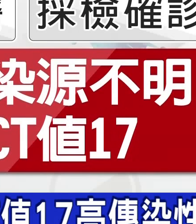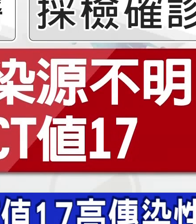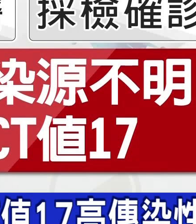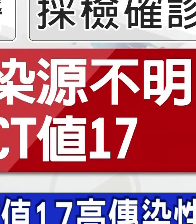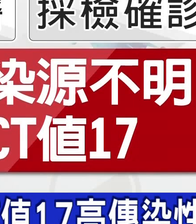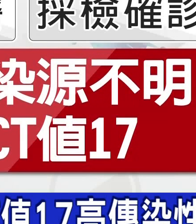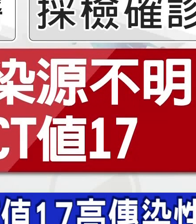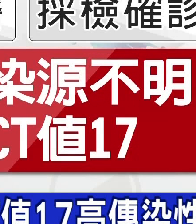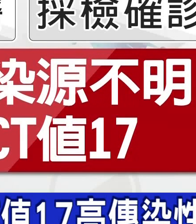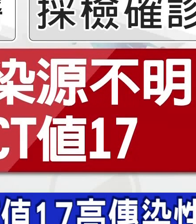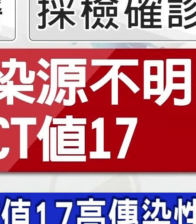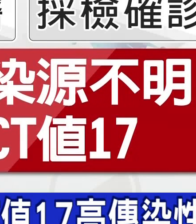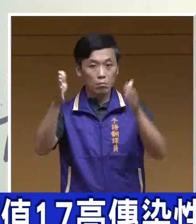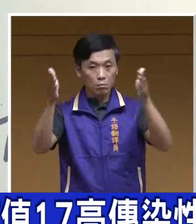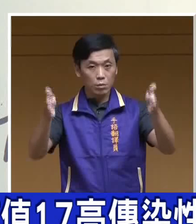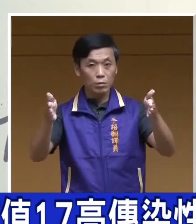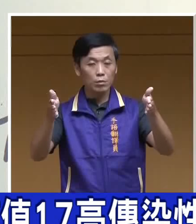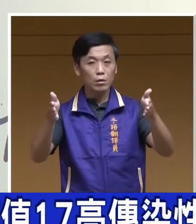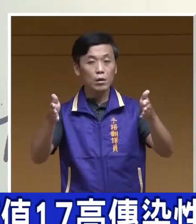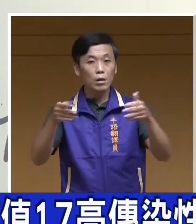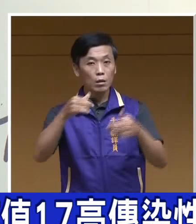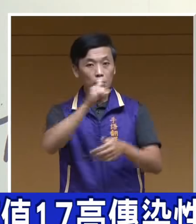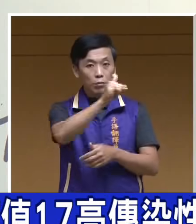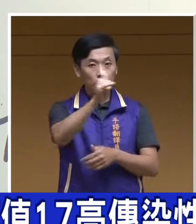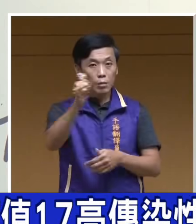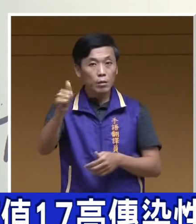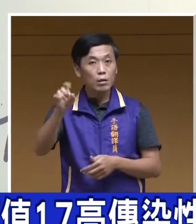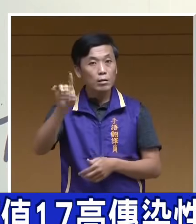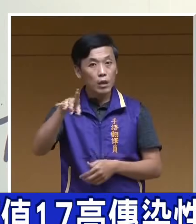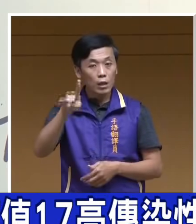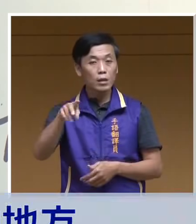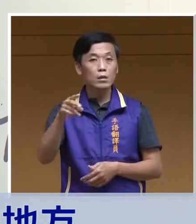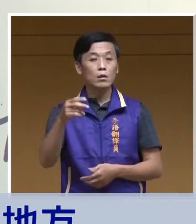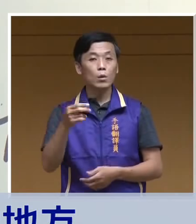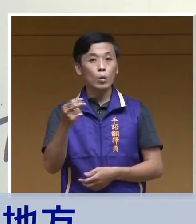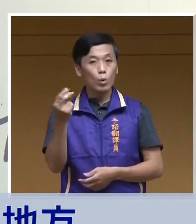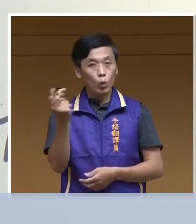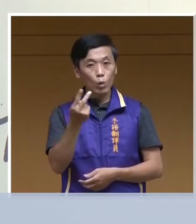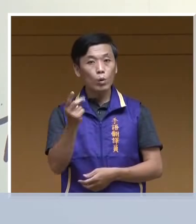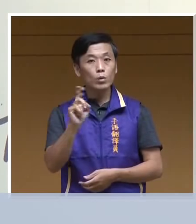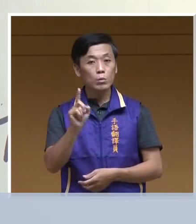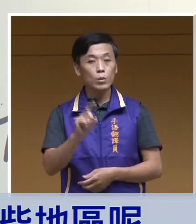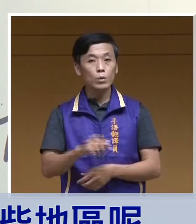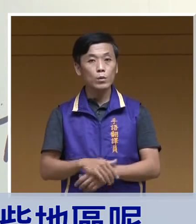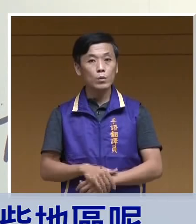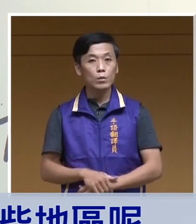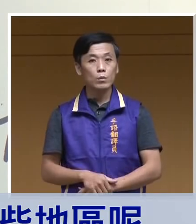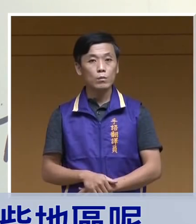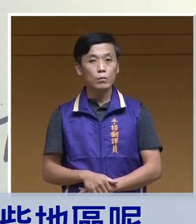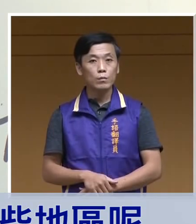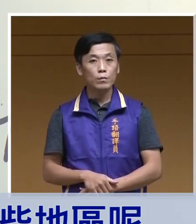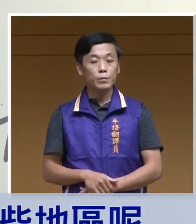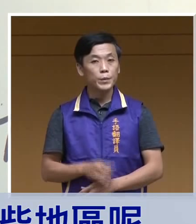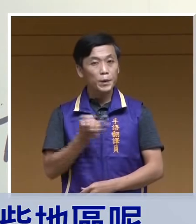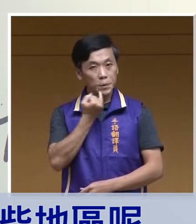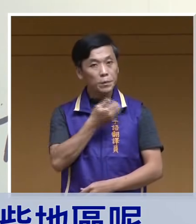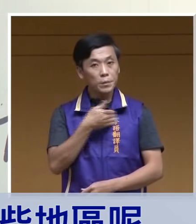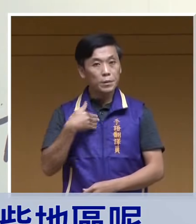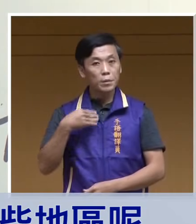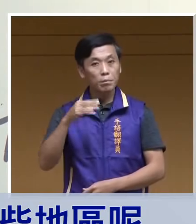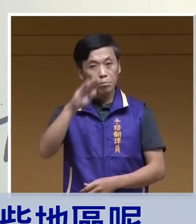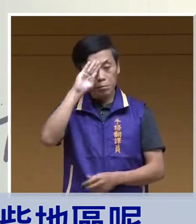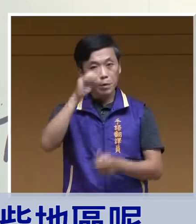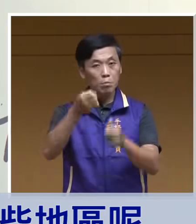框列47人裁检隔离。 有没有到过其他的地方？甚至于在可能有些感